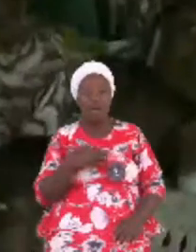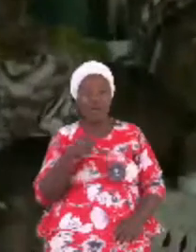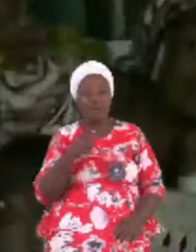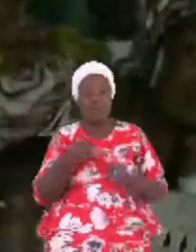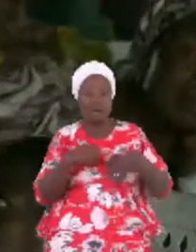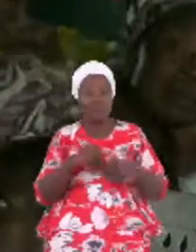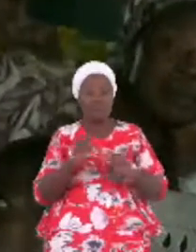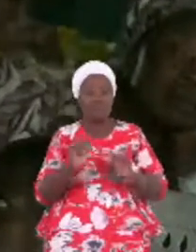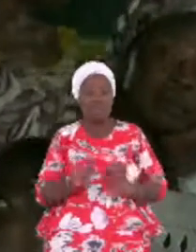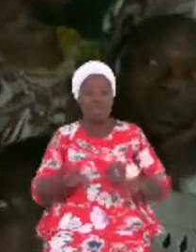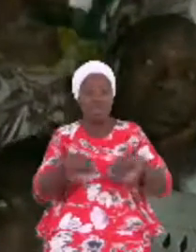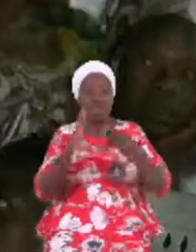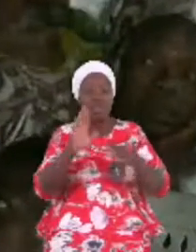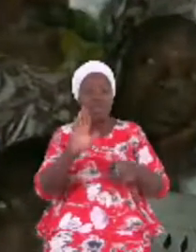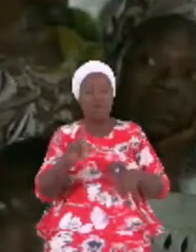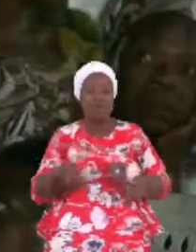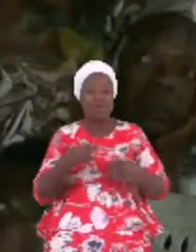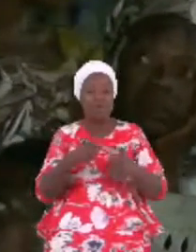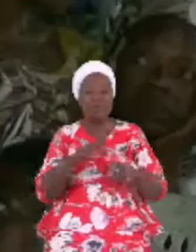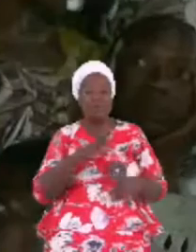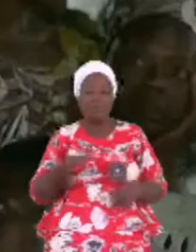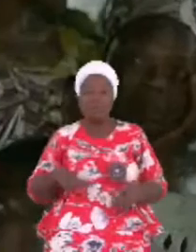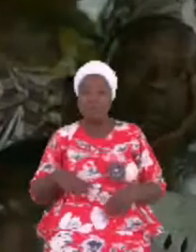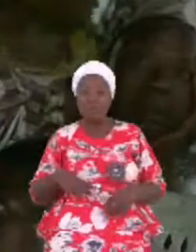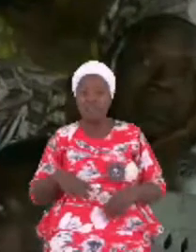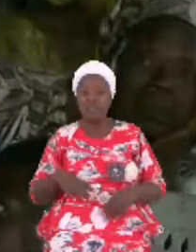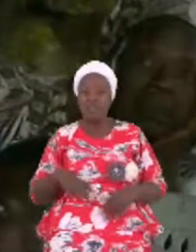Vous avez donné votre vie au Seigneur.